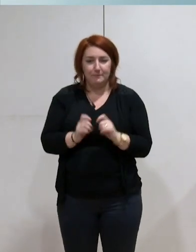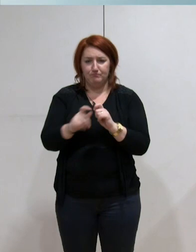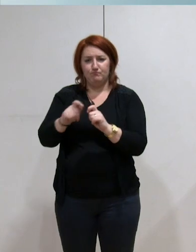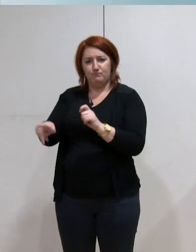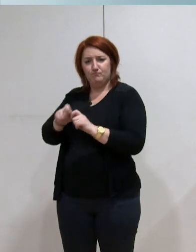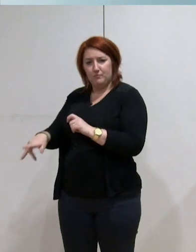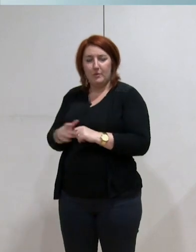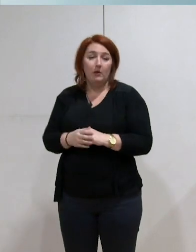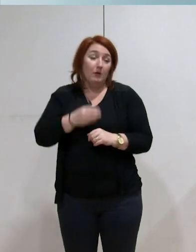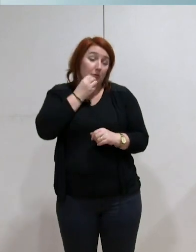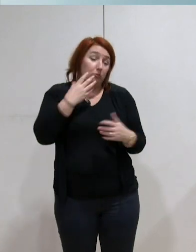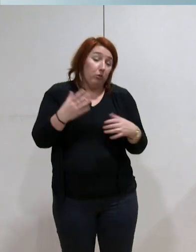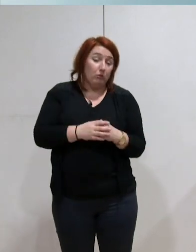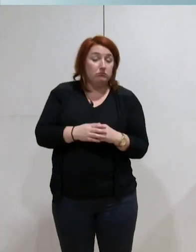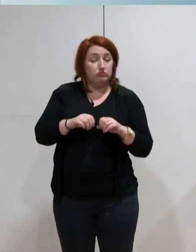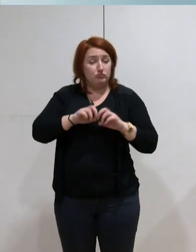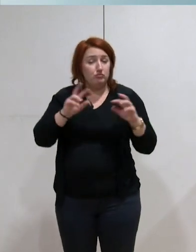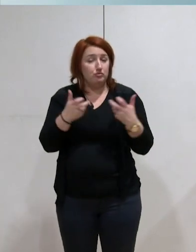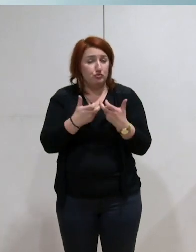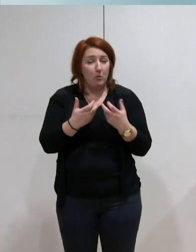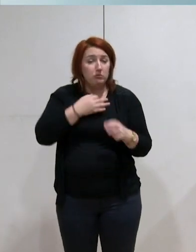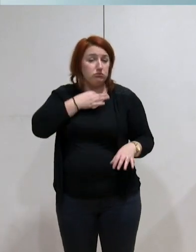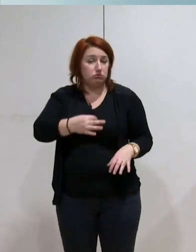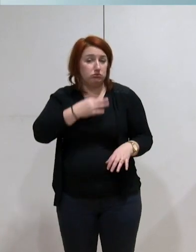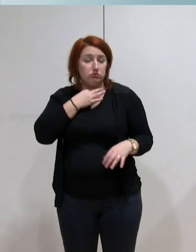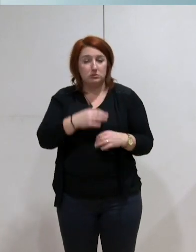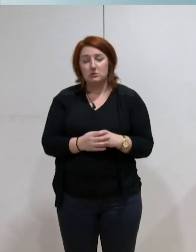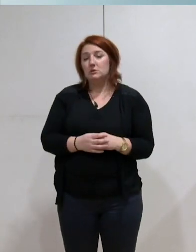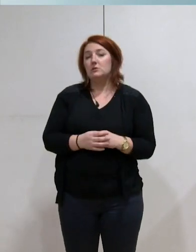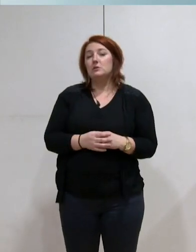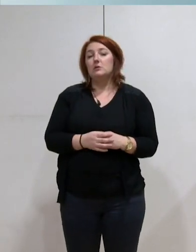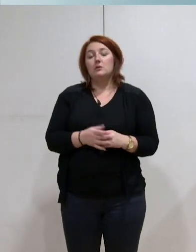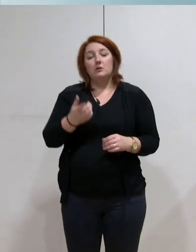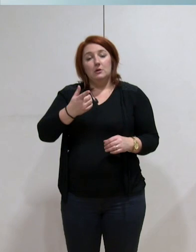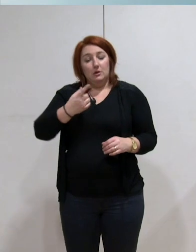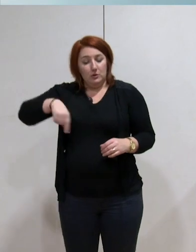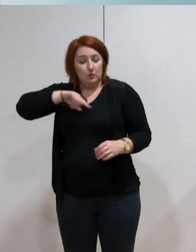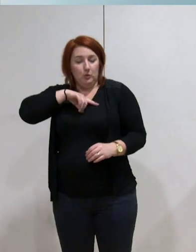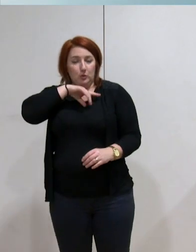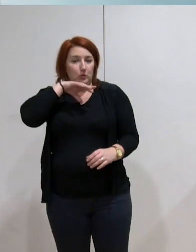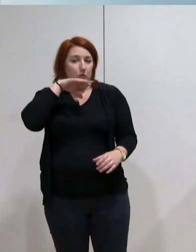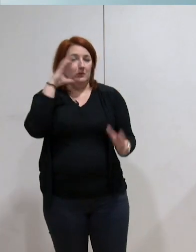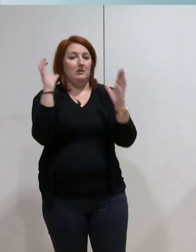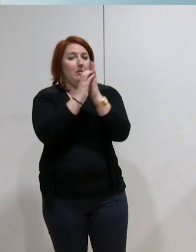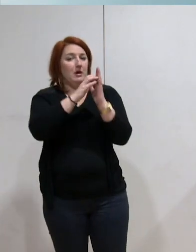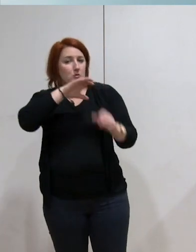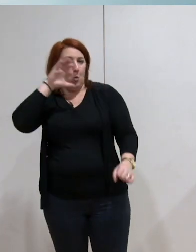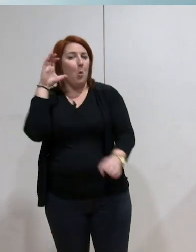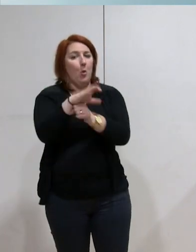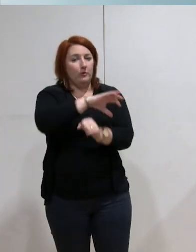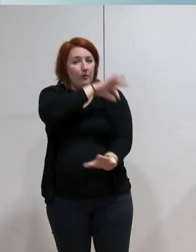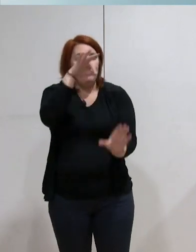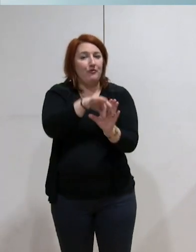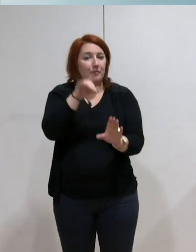euh bon c'est une somme considérable et nous voterons donc contre cette délibération parce que